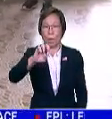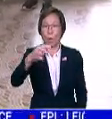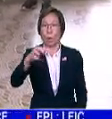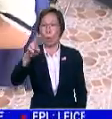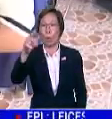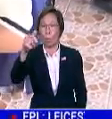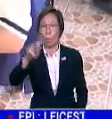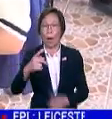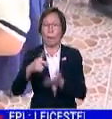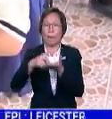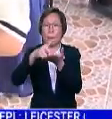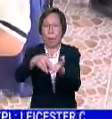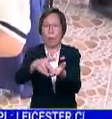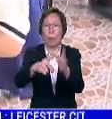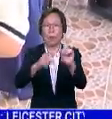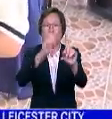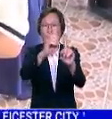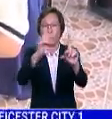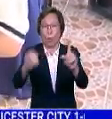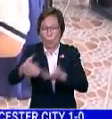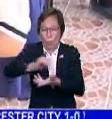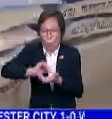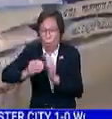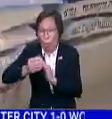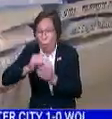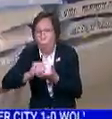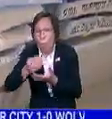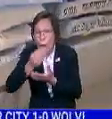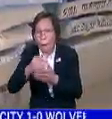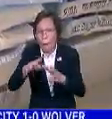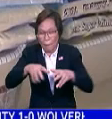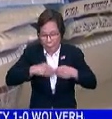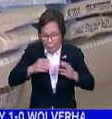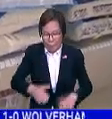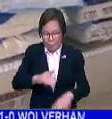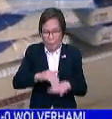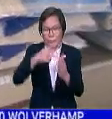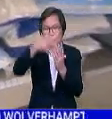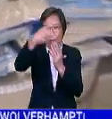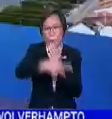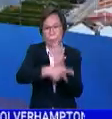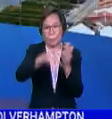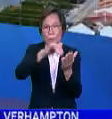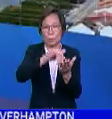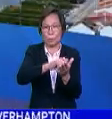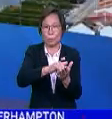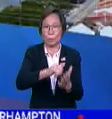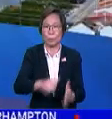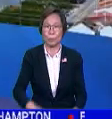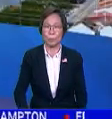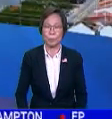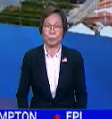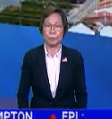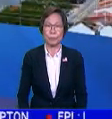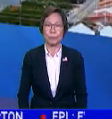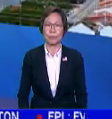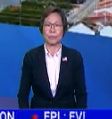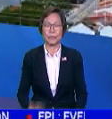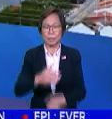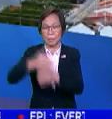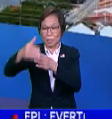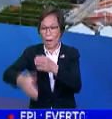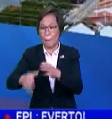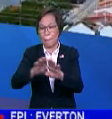turut menyumbang sebanyak 100 bungkus bakul makanan kepada penerima pada program tersebut. Baik, dengan itu